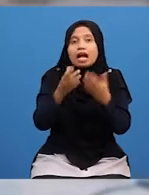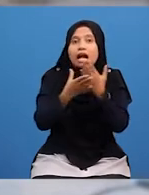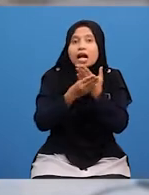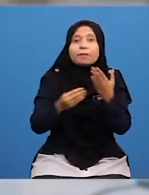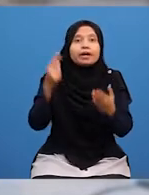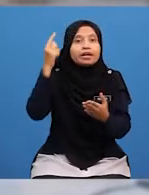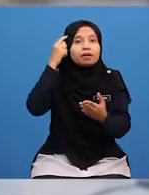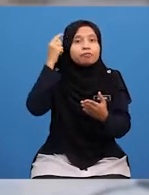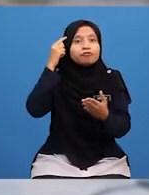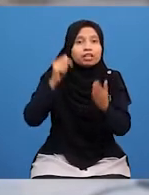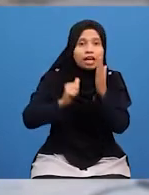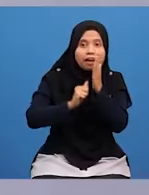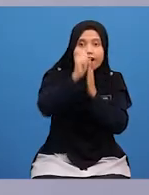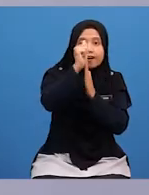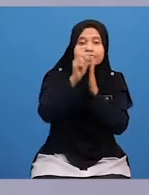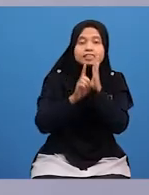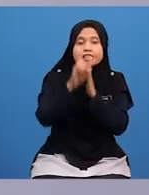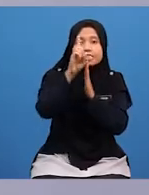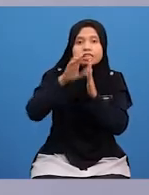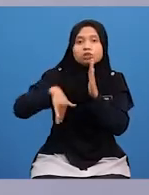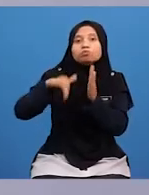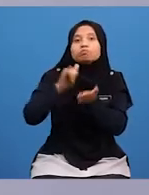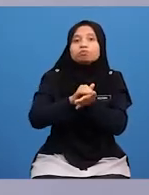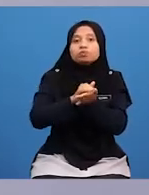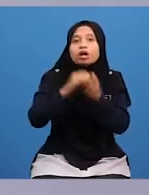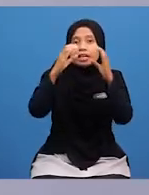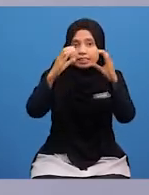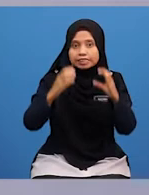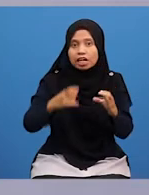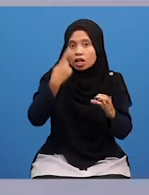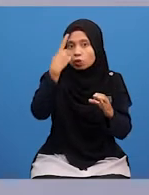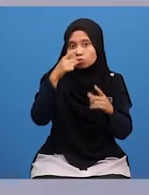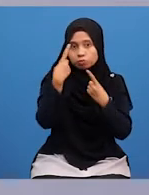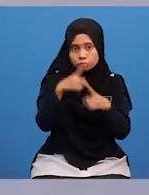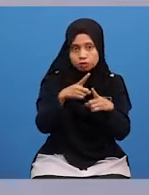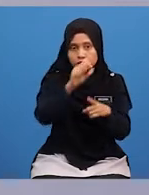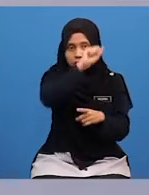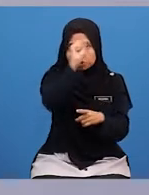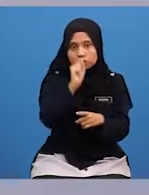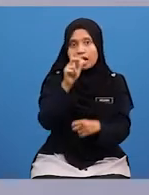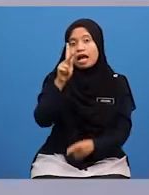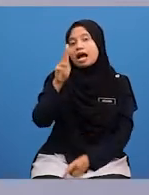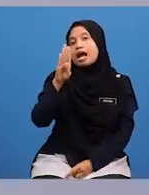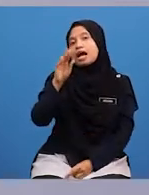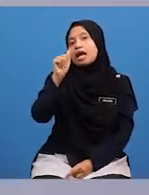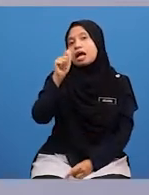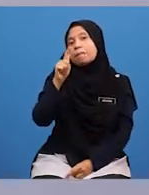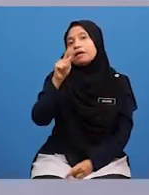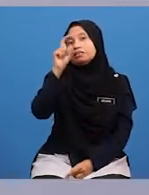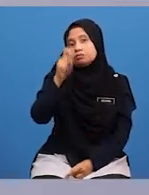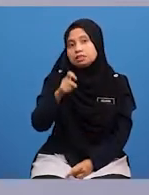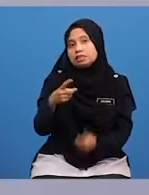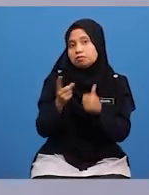kemahiran berfikir aras tinggi. Sebelum itu, cara untuk menjawab soalan kebat